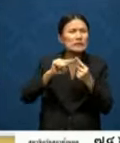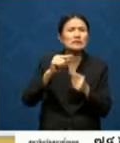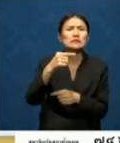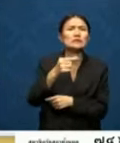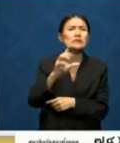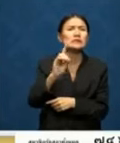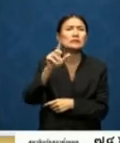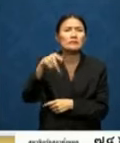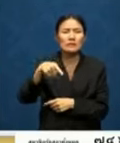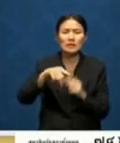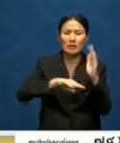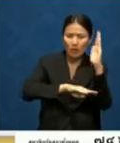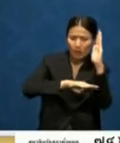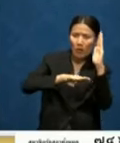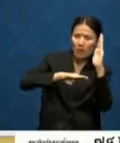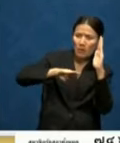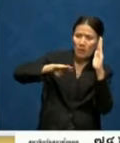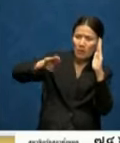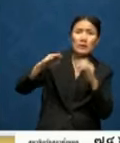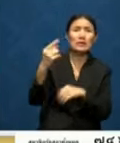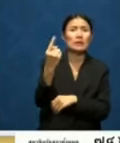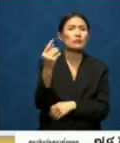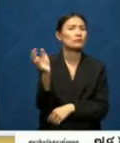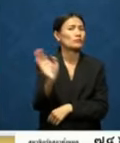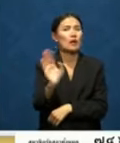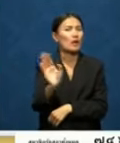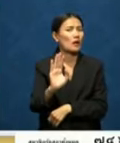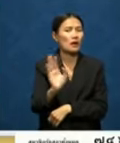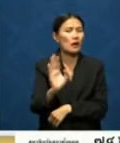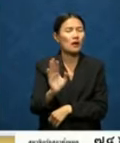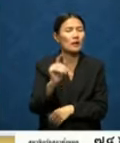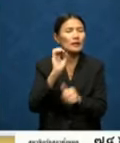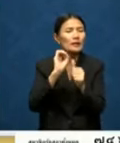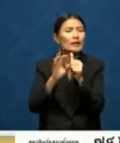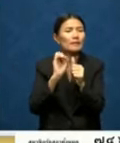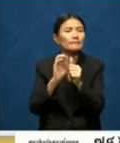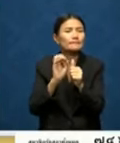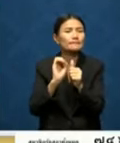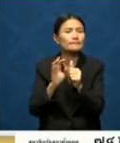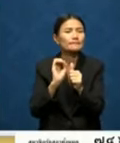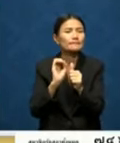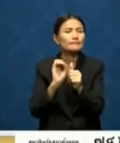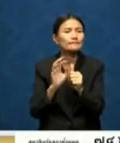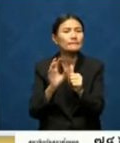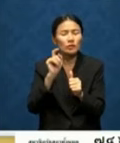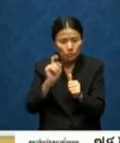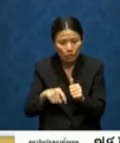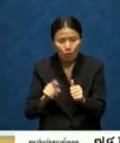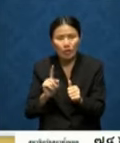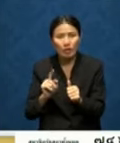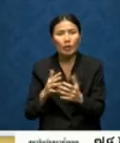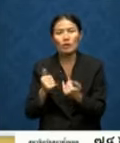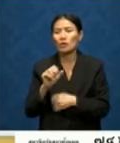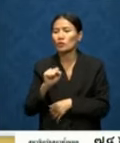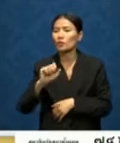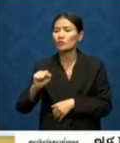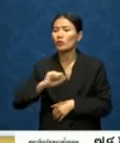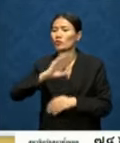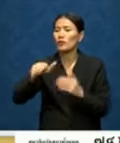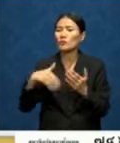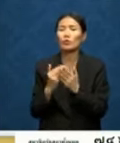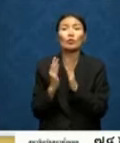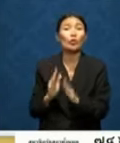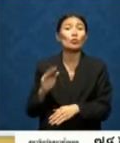ตัวเลขเติบโตสางเทกิจในประเทศอย่เดีวครัผมแนะนำท่ใยกนะครับรับฟังการอภิปลายของสอสอ 500